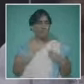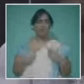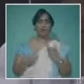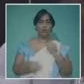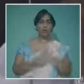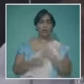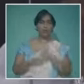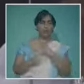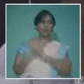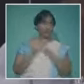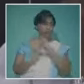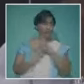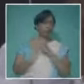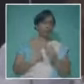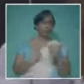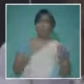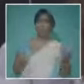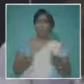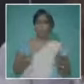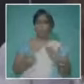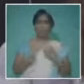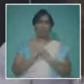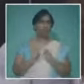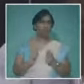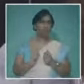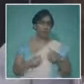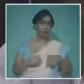භාණ්ඩාගාරයට ගෙවමින් සිටින්නට බැරි අර්බුදයකට අපි ගමන් කර තිබෙනවා.